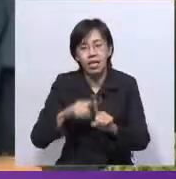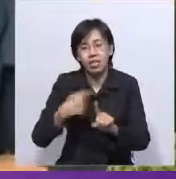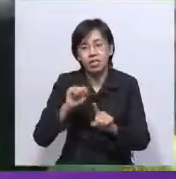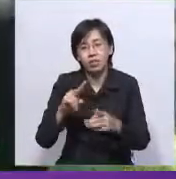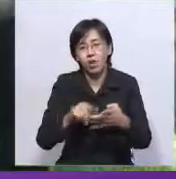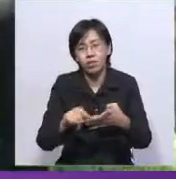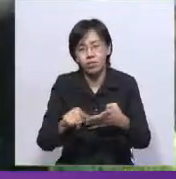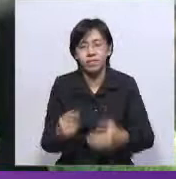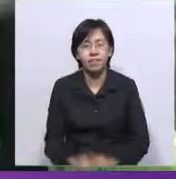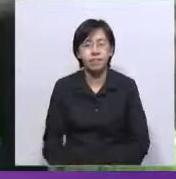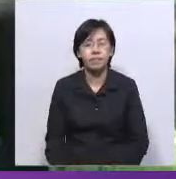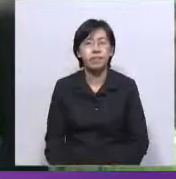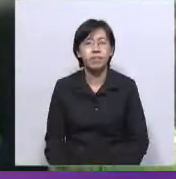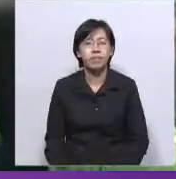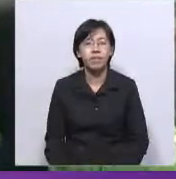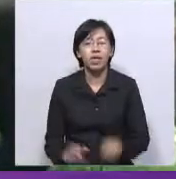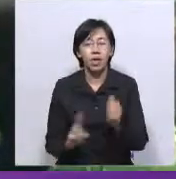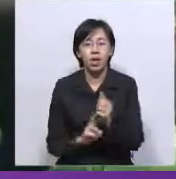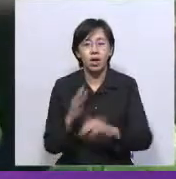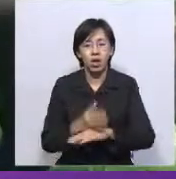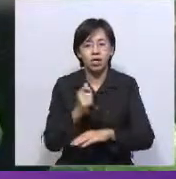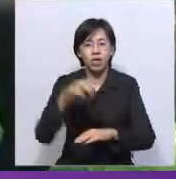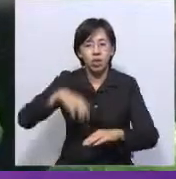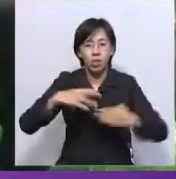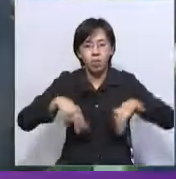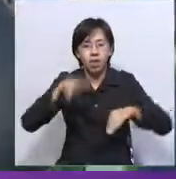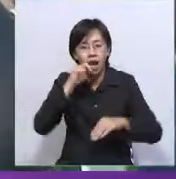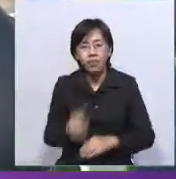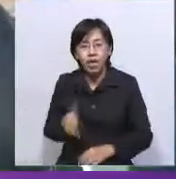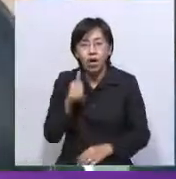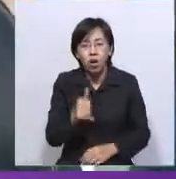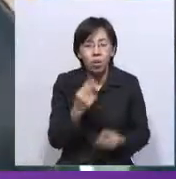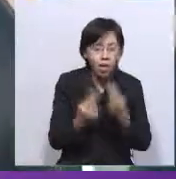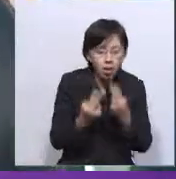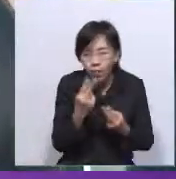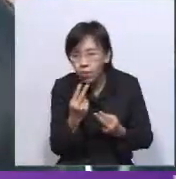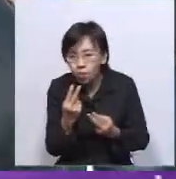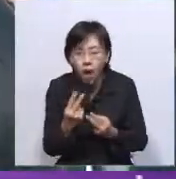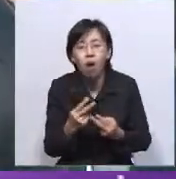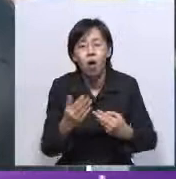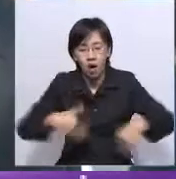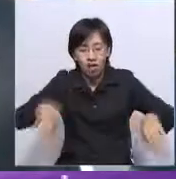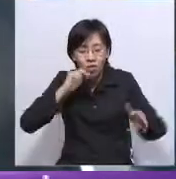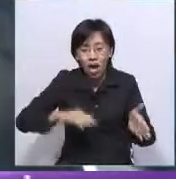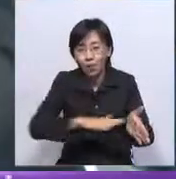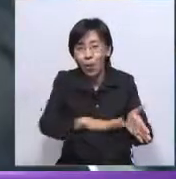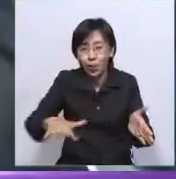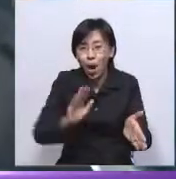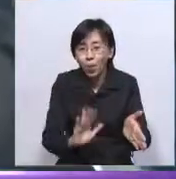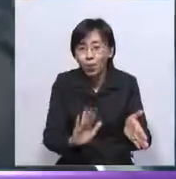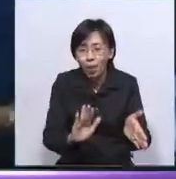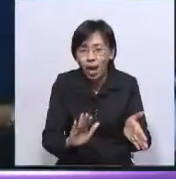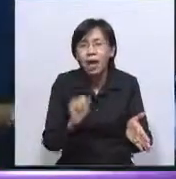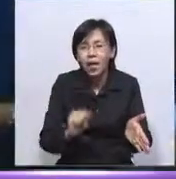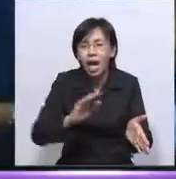ค่ะนายทองเปลวกองจานรองอธิบดีกรมชลประทานลงพื้นที่ติดตามการระบายน้ำออกจากพื้นที่ลุ่มต่ำเจ้าพระยาต